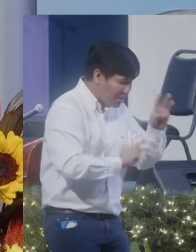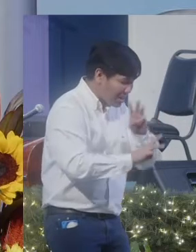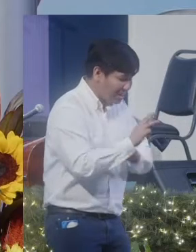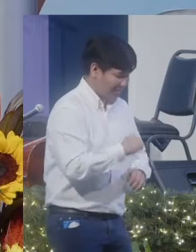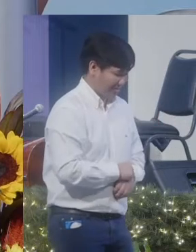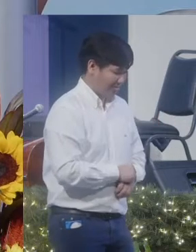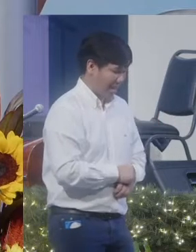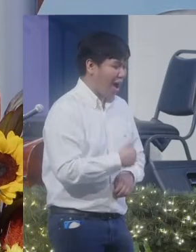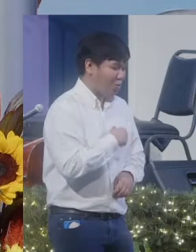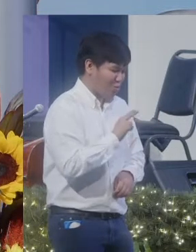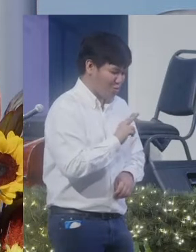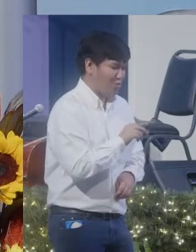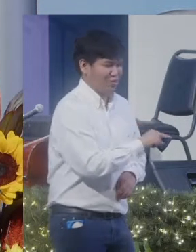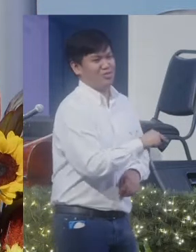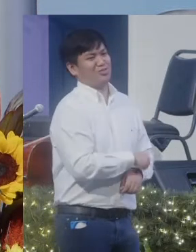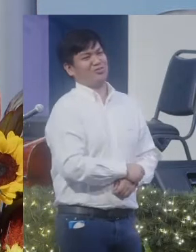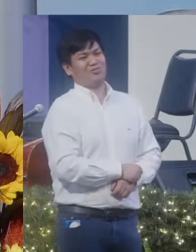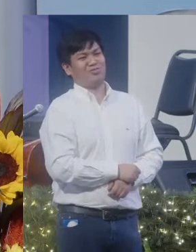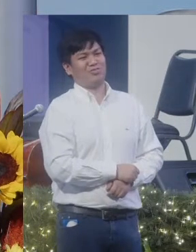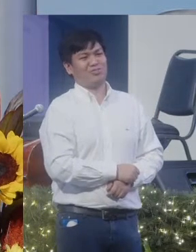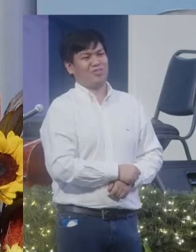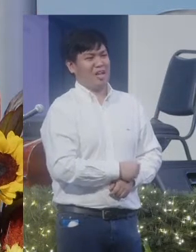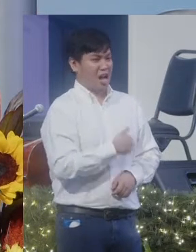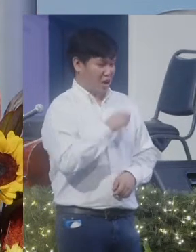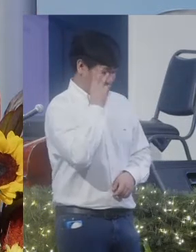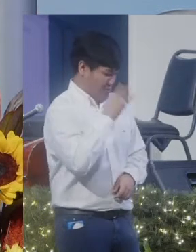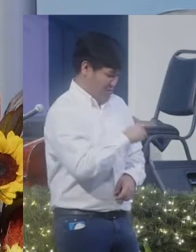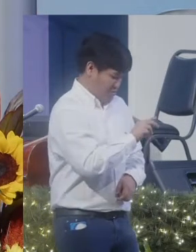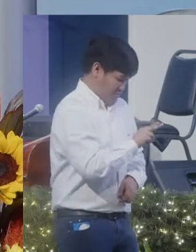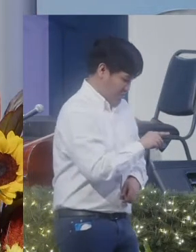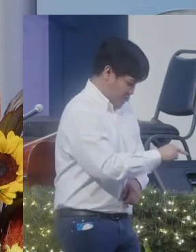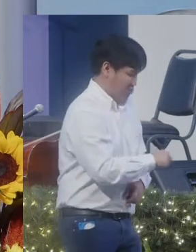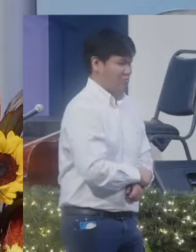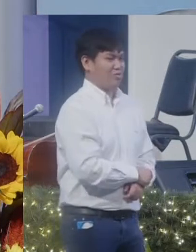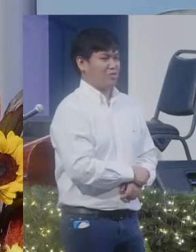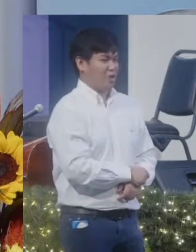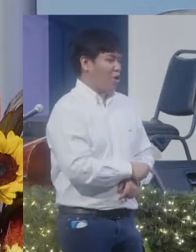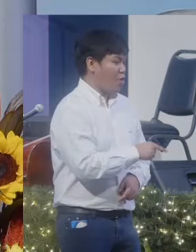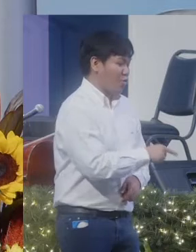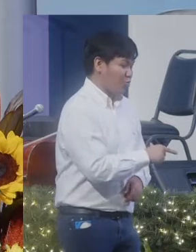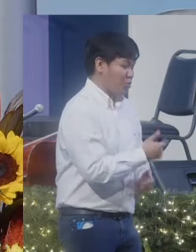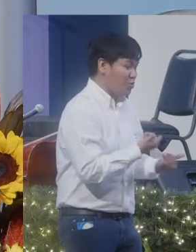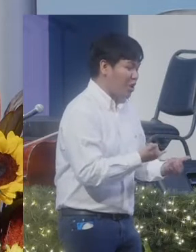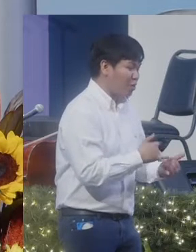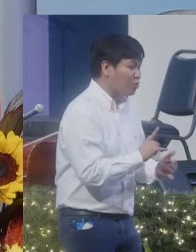"Gagamitin kita. Gagamitin kita dyan." Ito, isulat mo ang Revelation.